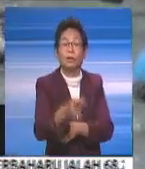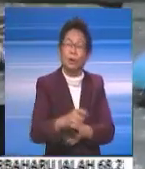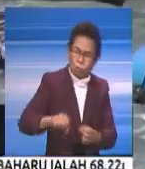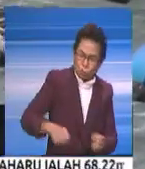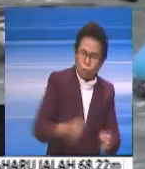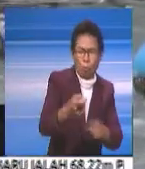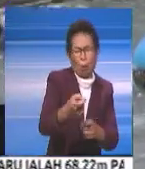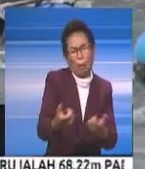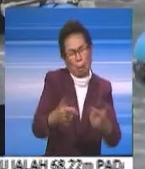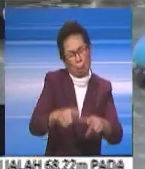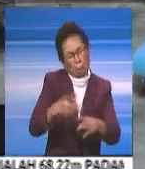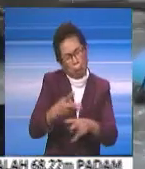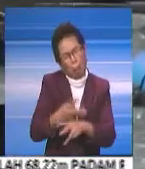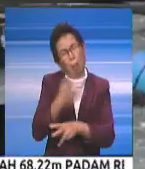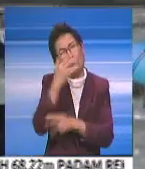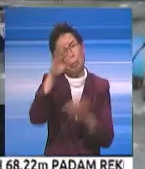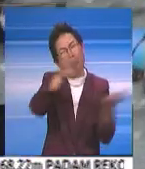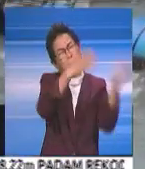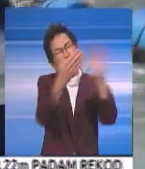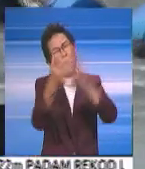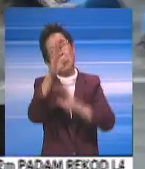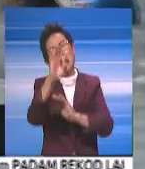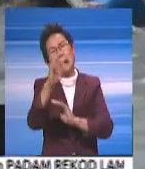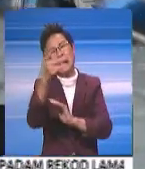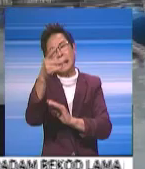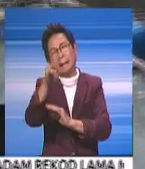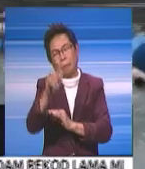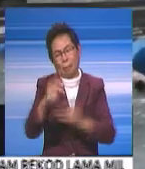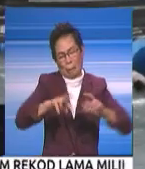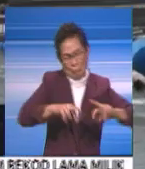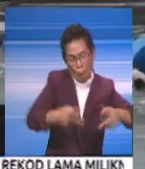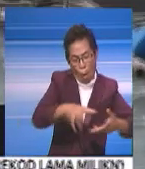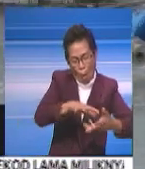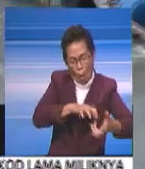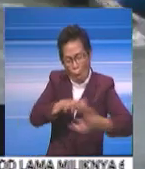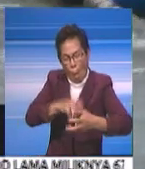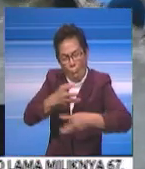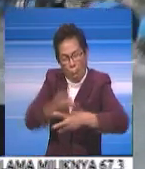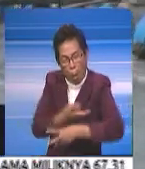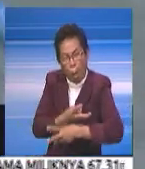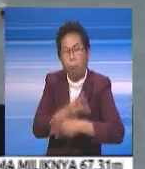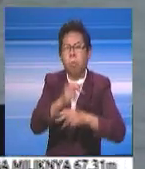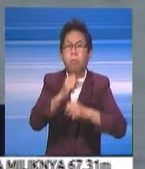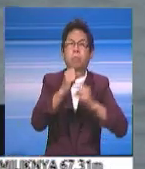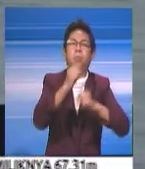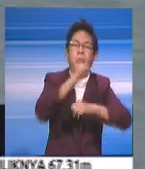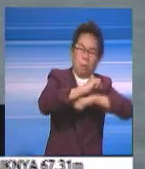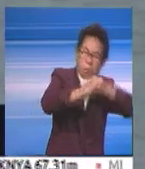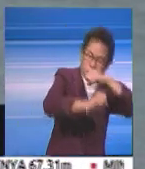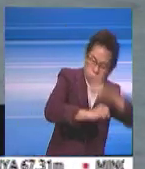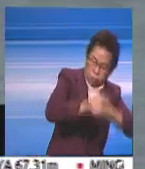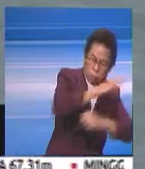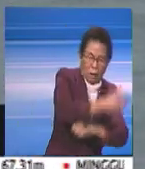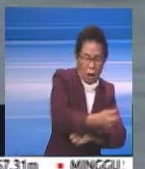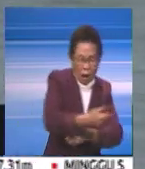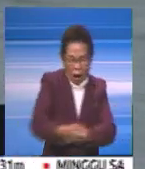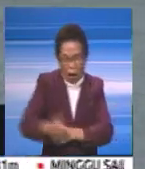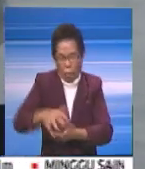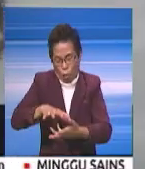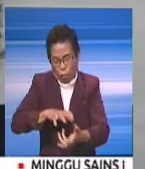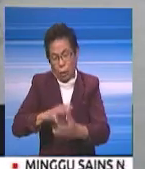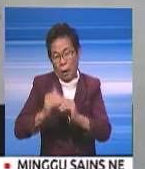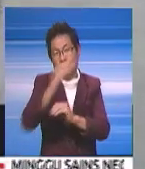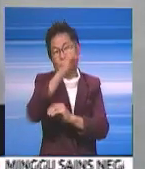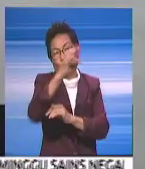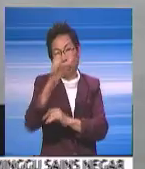yang terjejas teruk akibat taufan lekima menyebabkan kerosakan serius pada infrastruktur serta peralatan, malah lebih